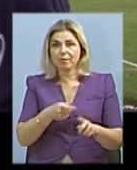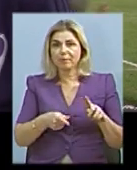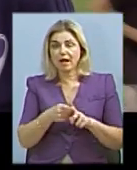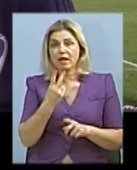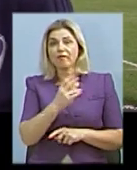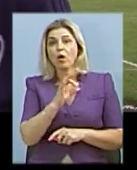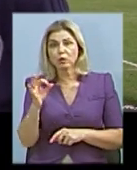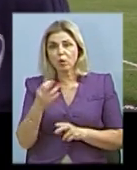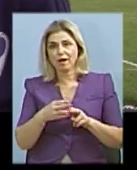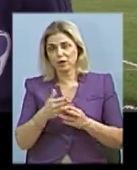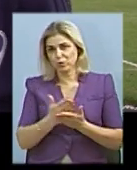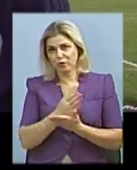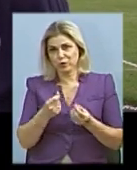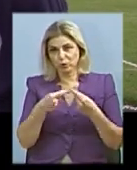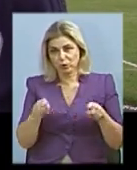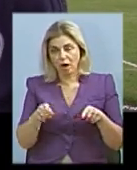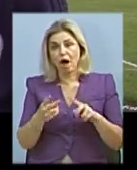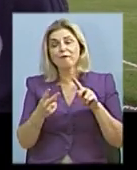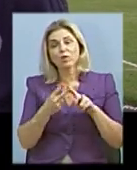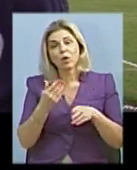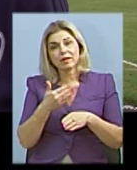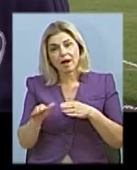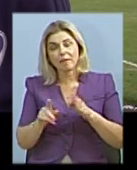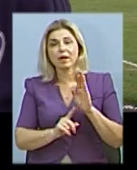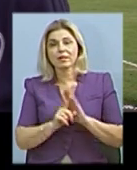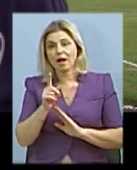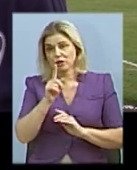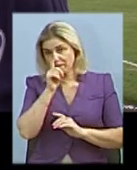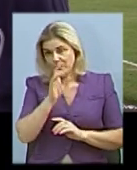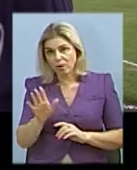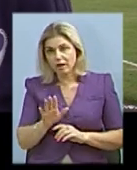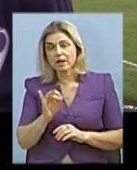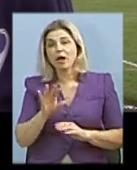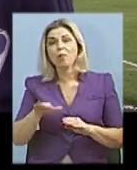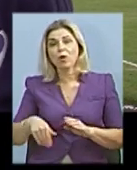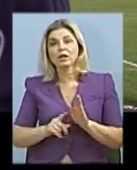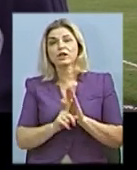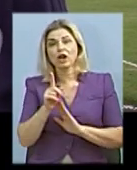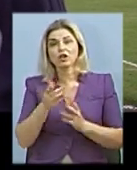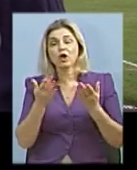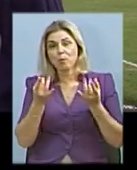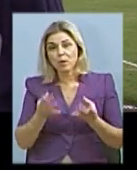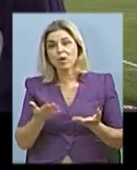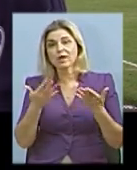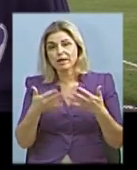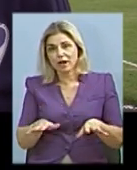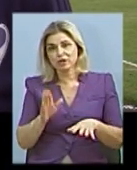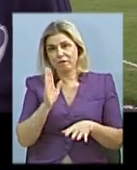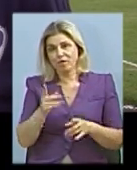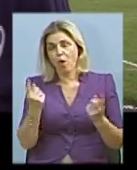уже зовсім інша картина. У другому таймі розпочали непогано, і потім почали просто втрачати у простих